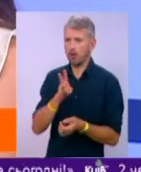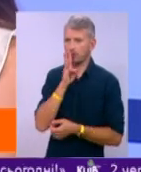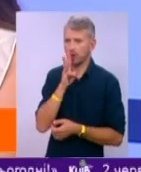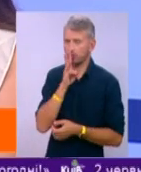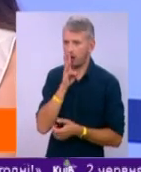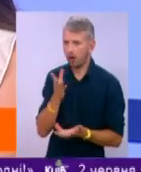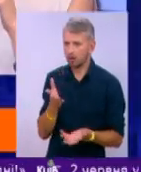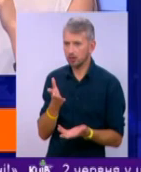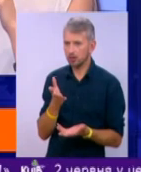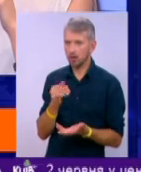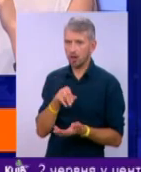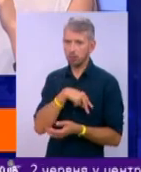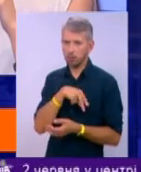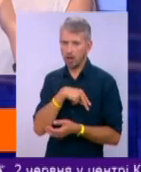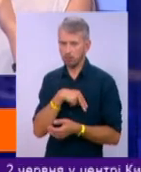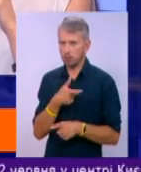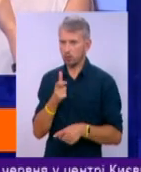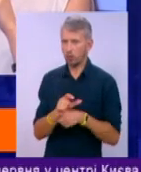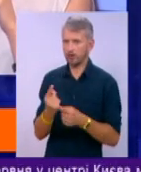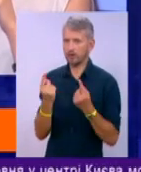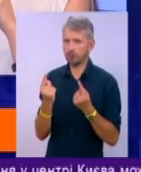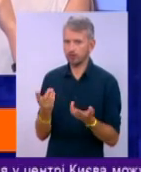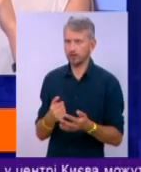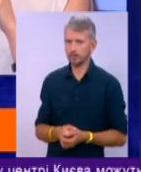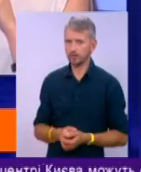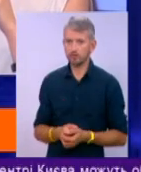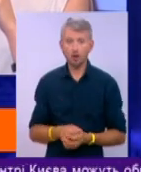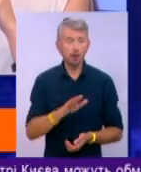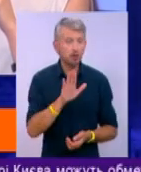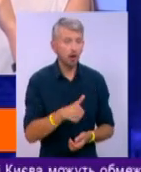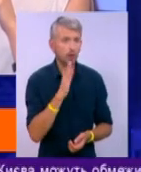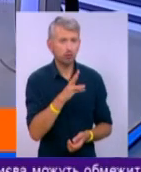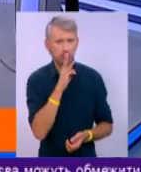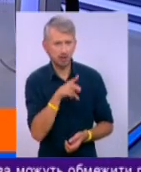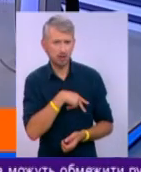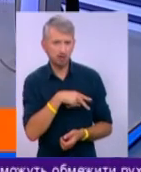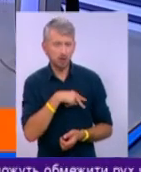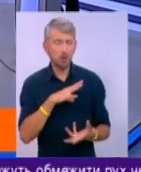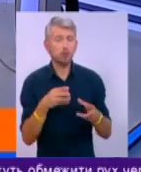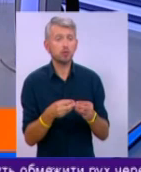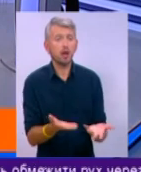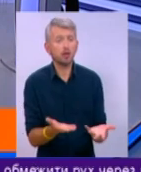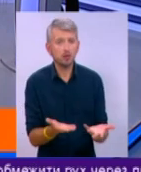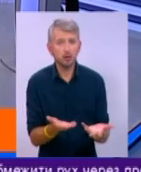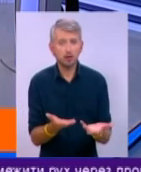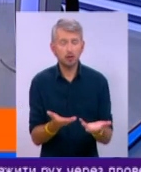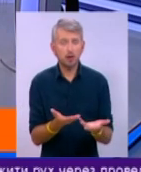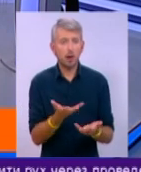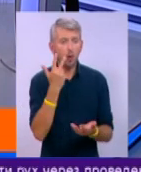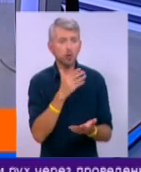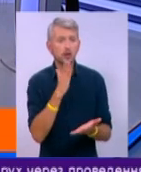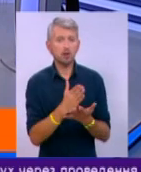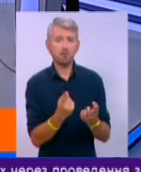ну, так, і премії досить такі значні. Та нехай будуть зарплати і премії, результат хай дають. От, але ж його, коли є